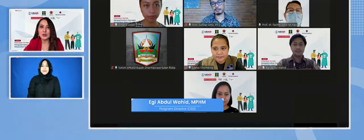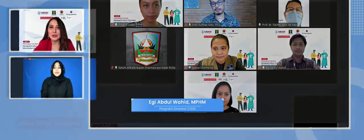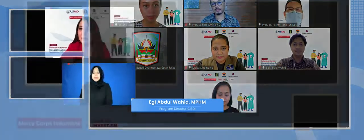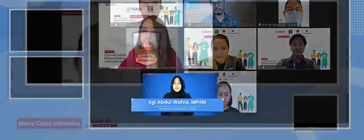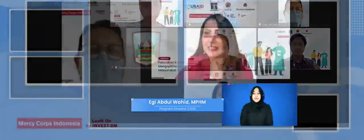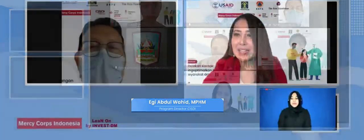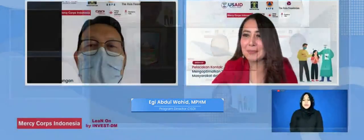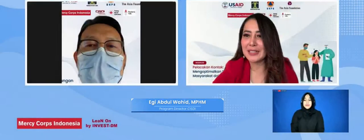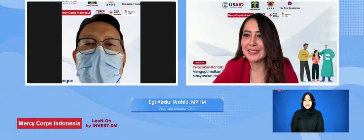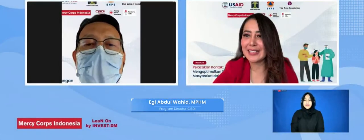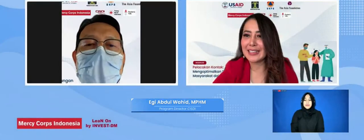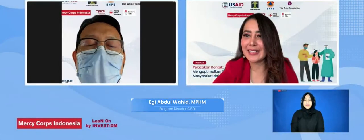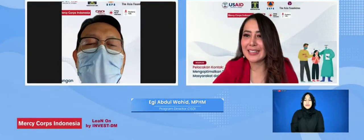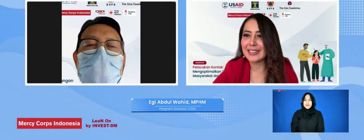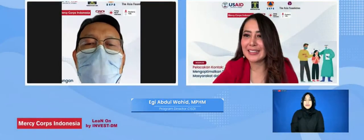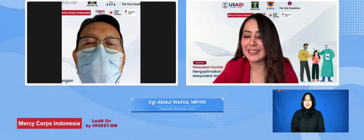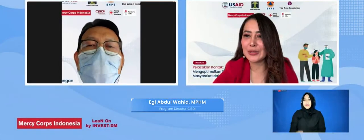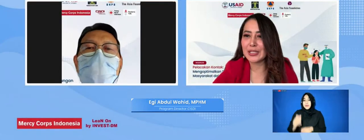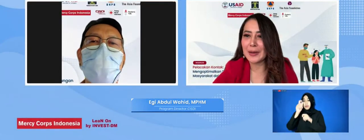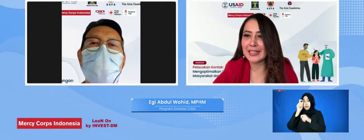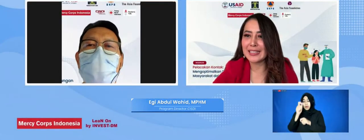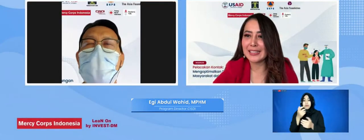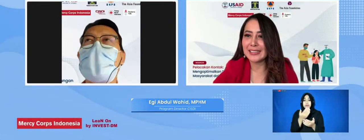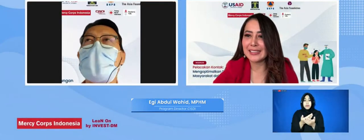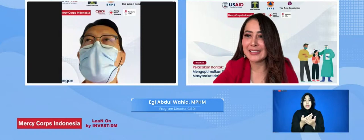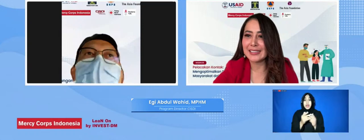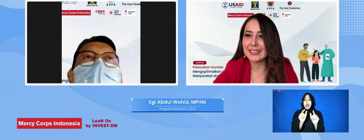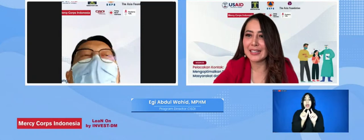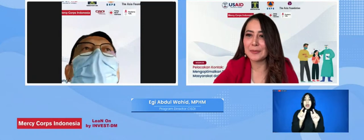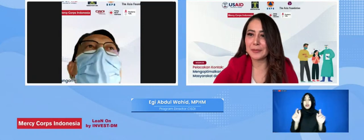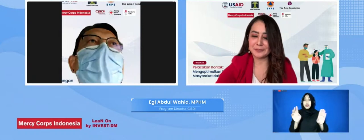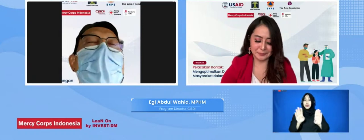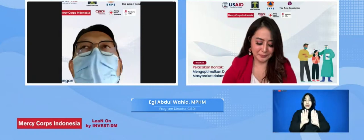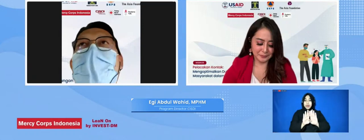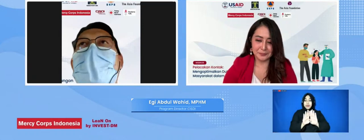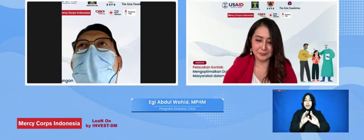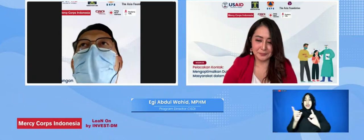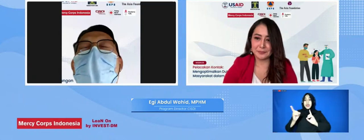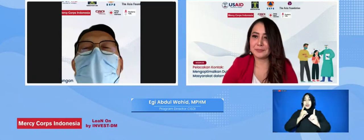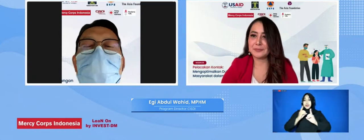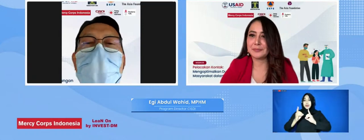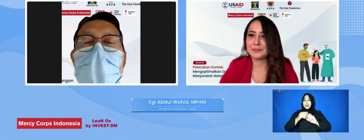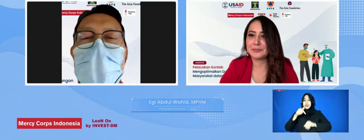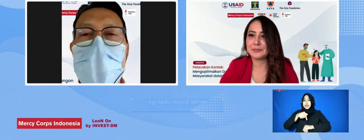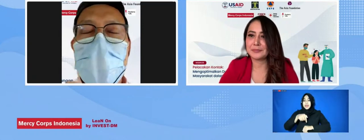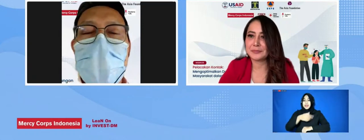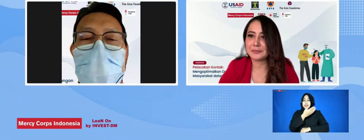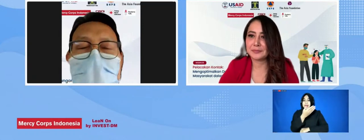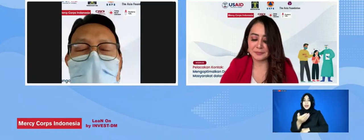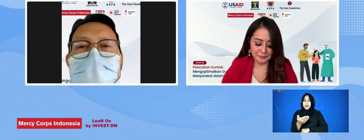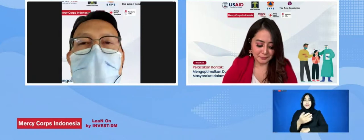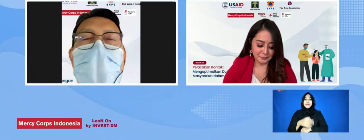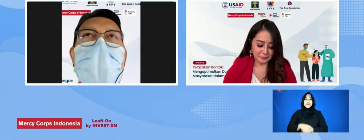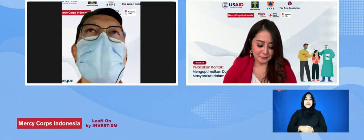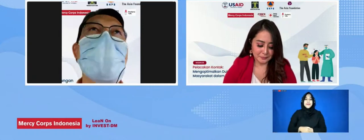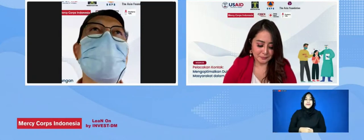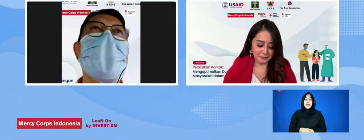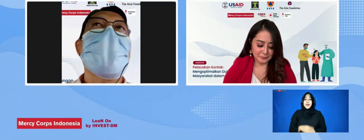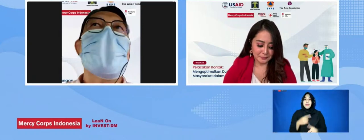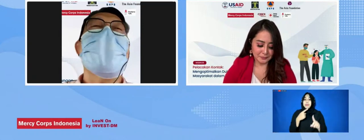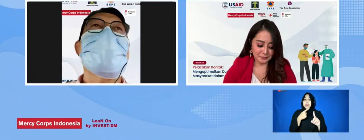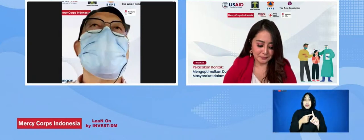Ya, Prof, boleh mohon untuk closing statement dari diskusi panel ini, silakan, ya. Prof. Pertama, kita